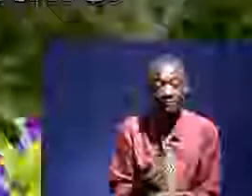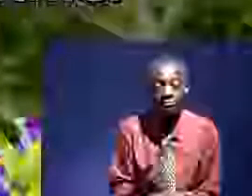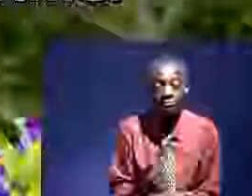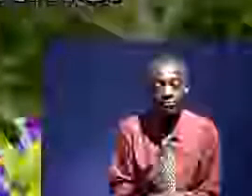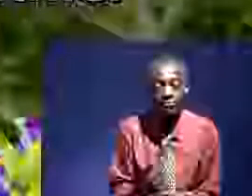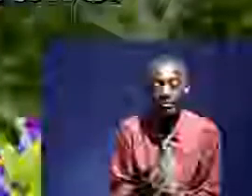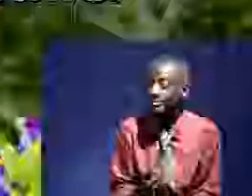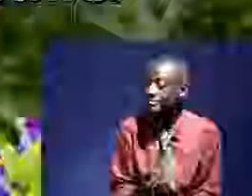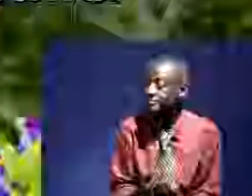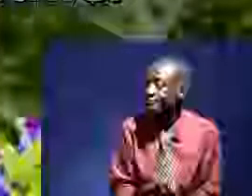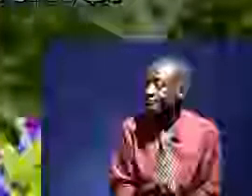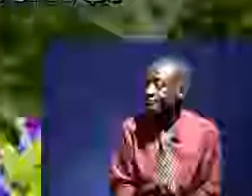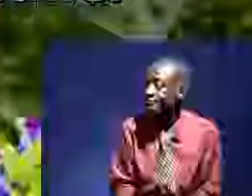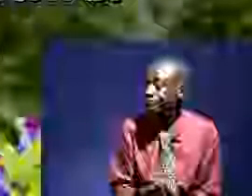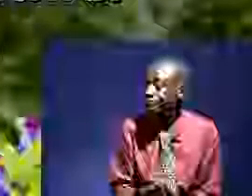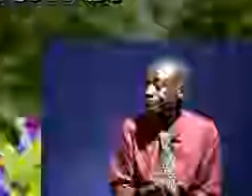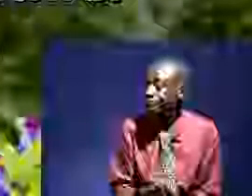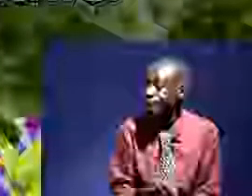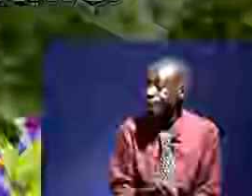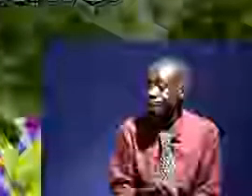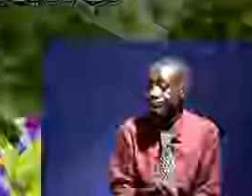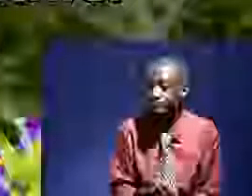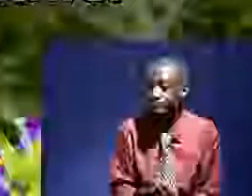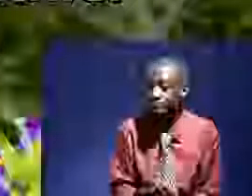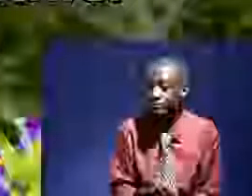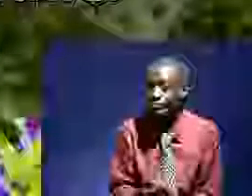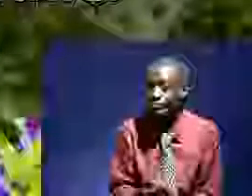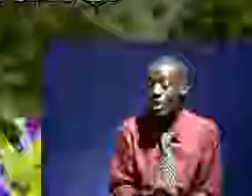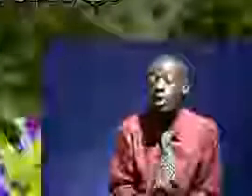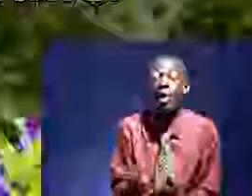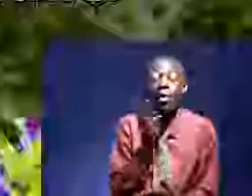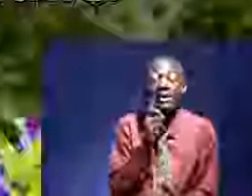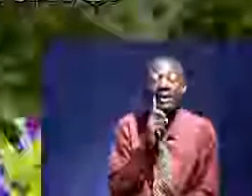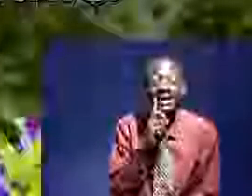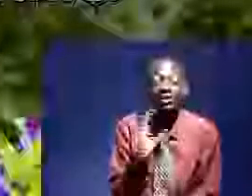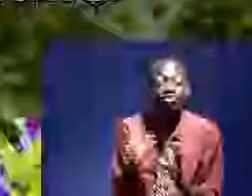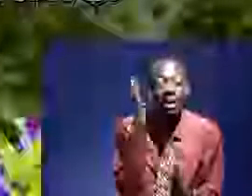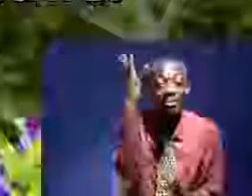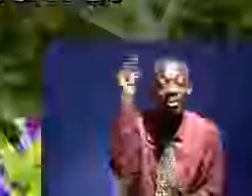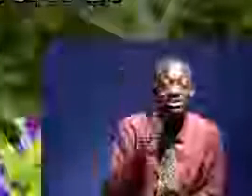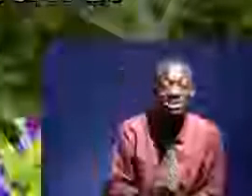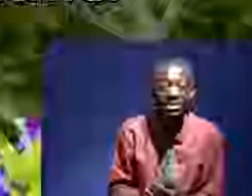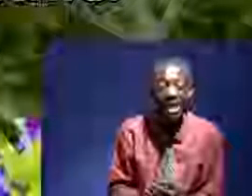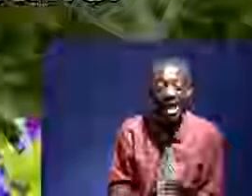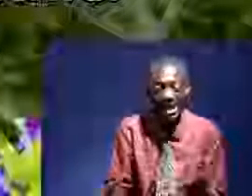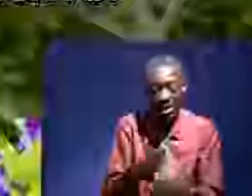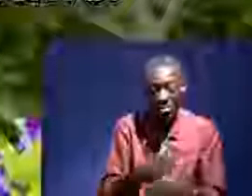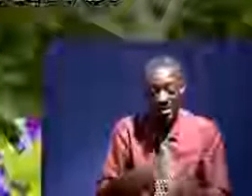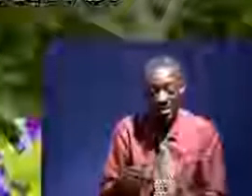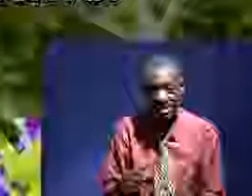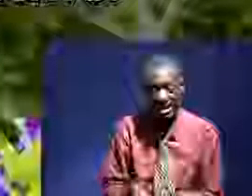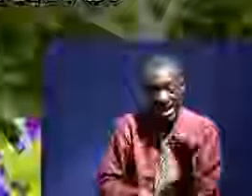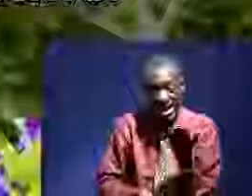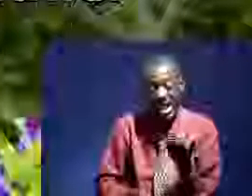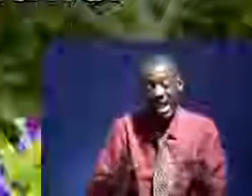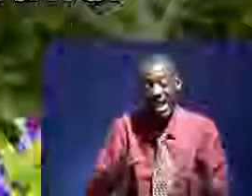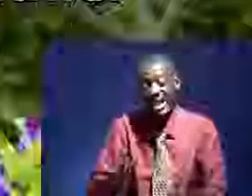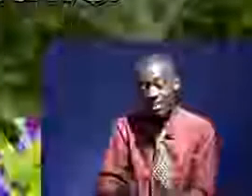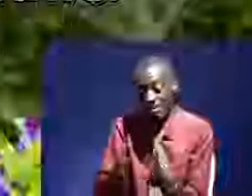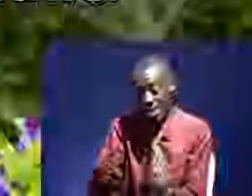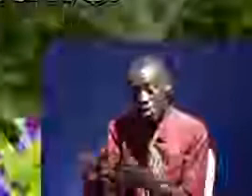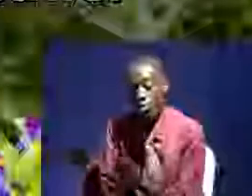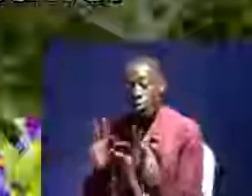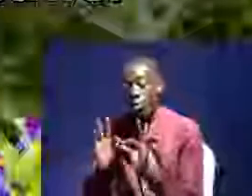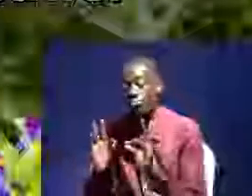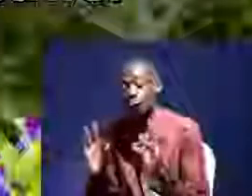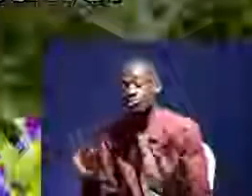live in harmony with God's health principles, na kwa kila tunapoishi kwa kadri ya kupatana na mpango wa kwanza wa Mungu, the healthier we will